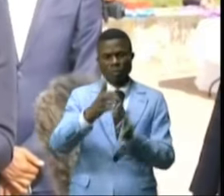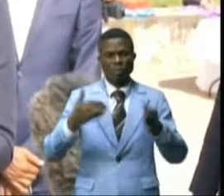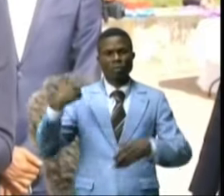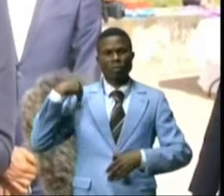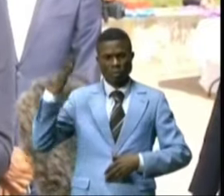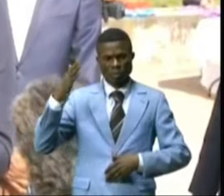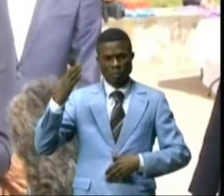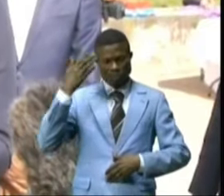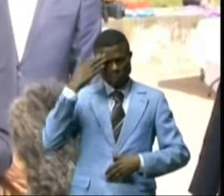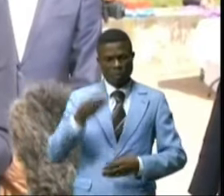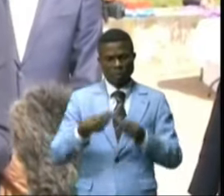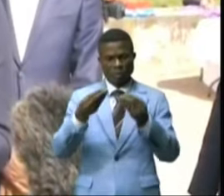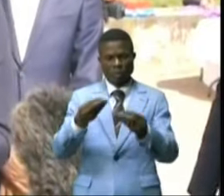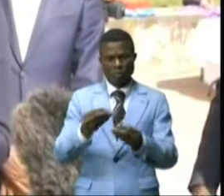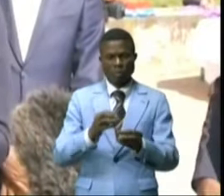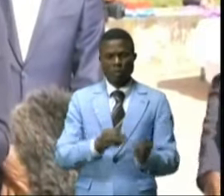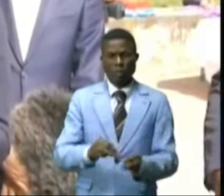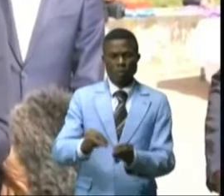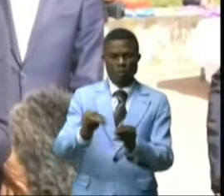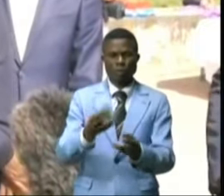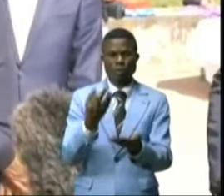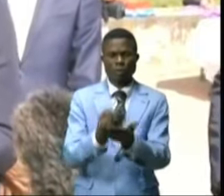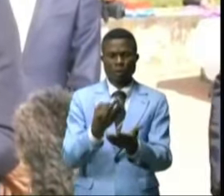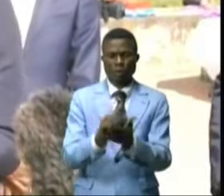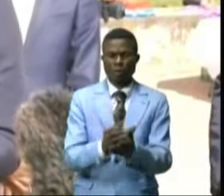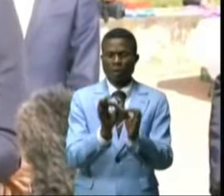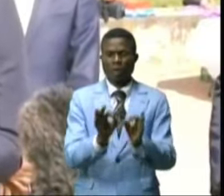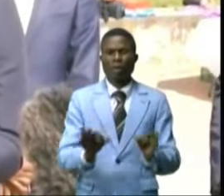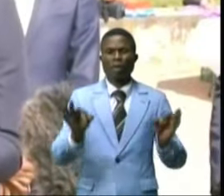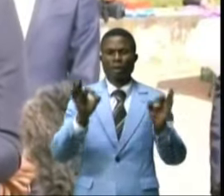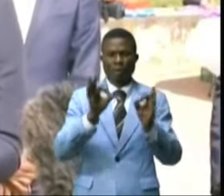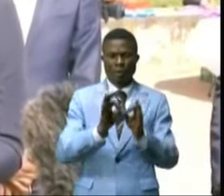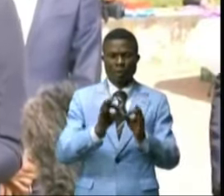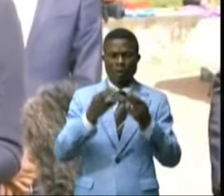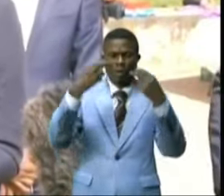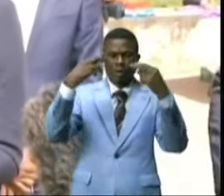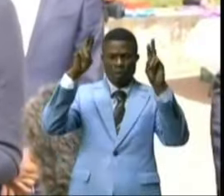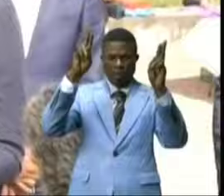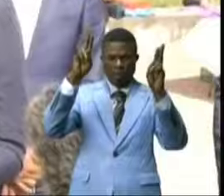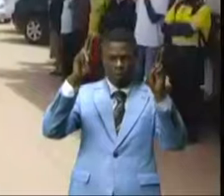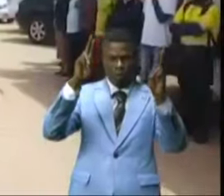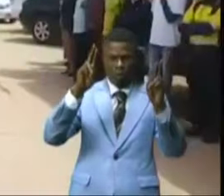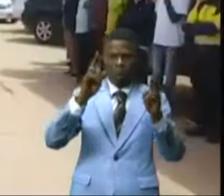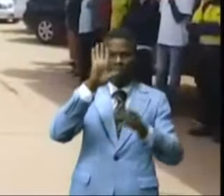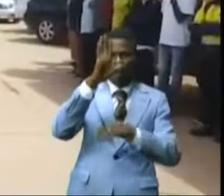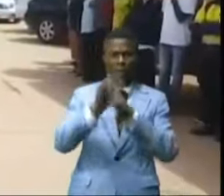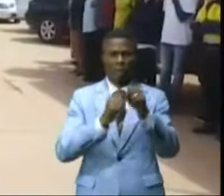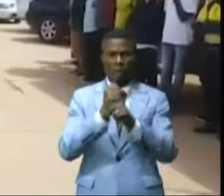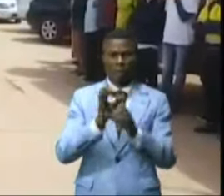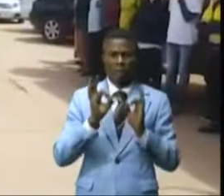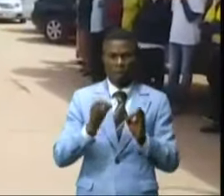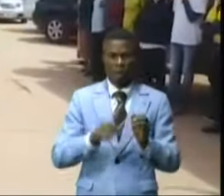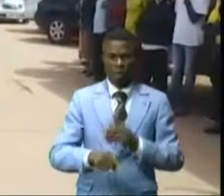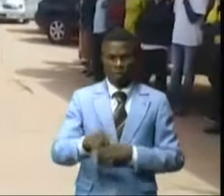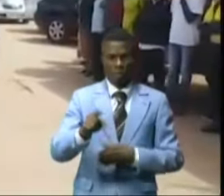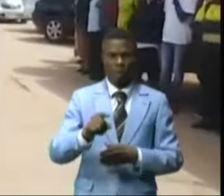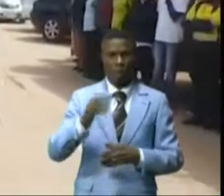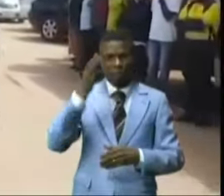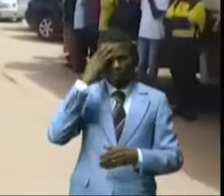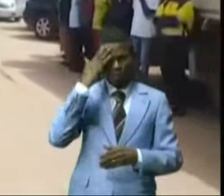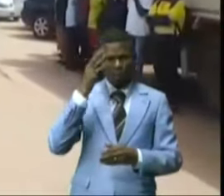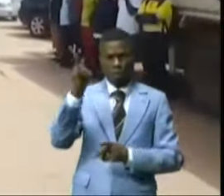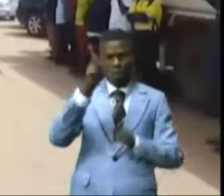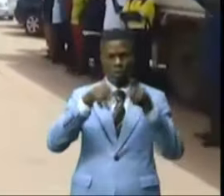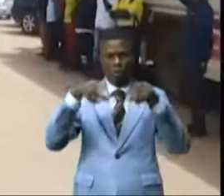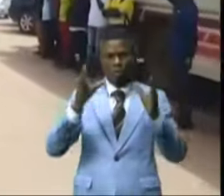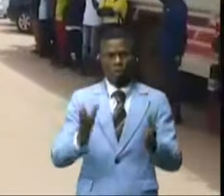de disponibiliser les moyens financiers nécessaires pour la réussite de son nouveau quinquennat. Je pense aussi à nos